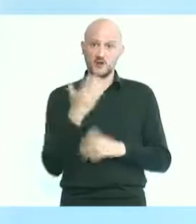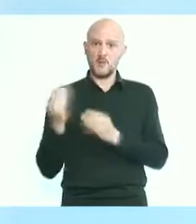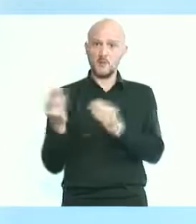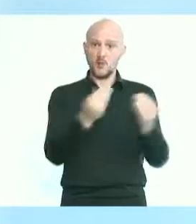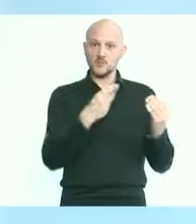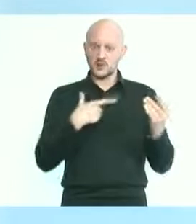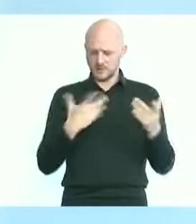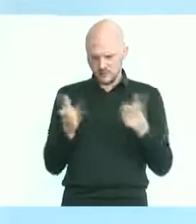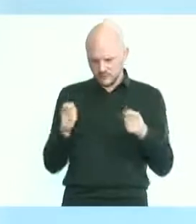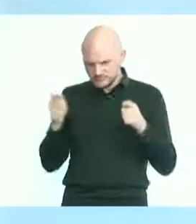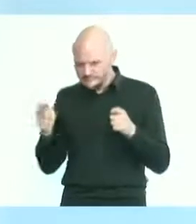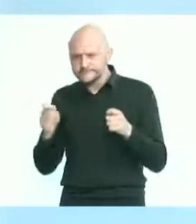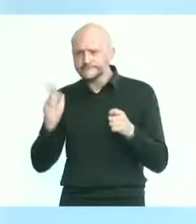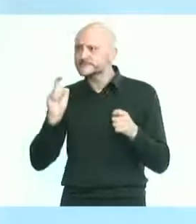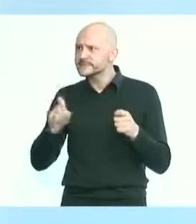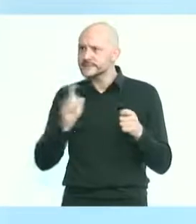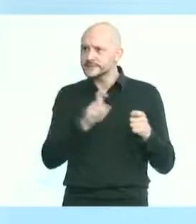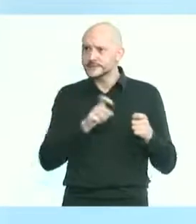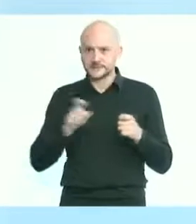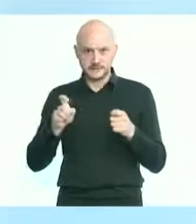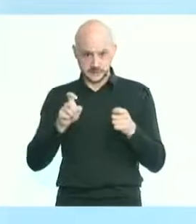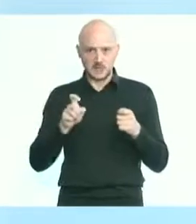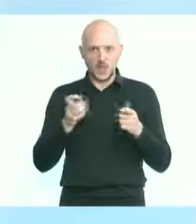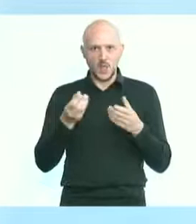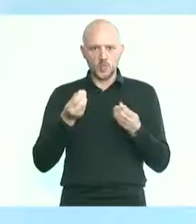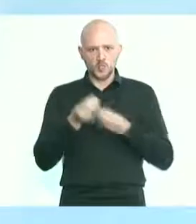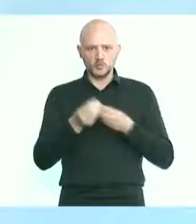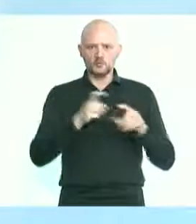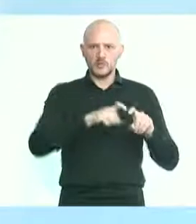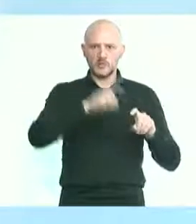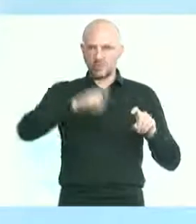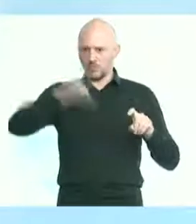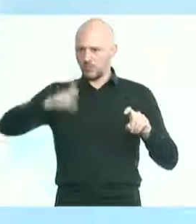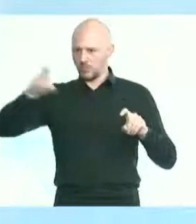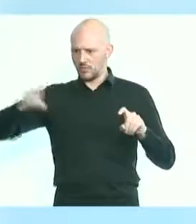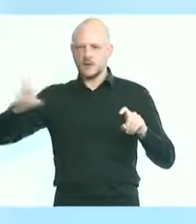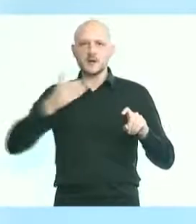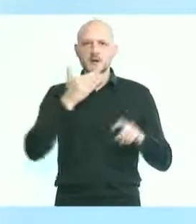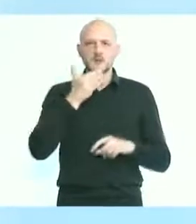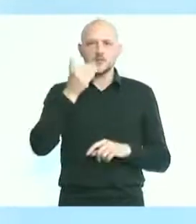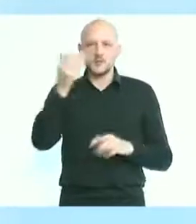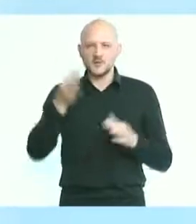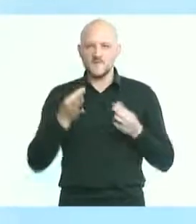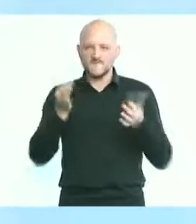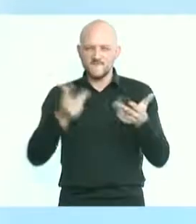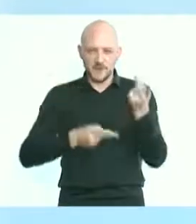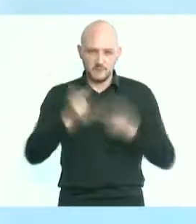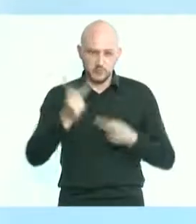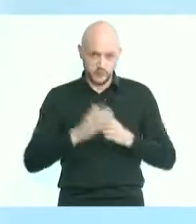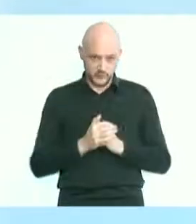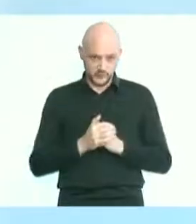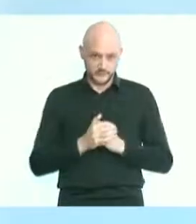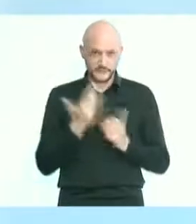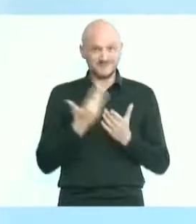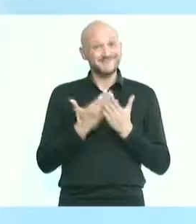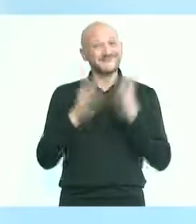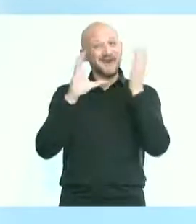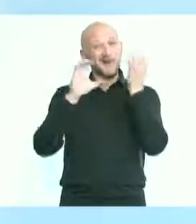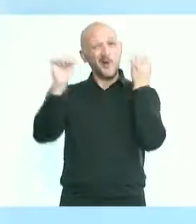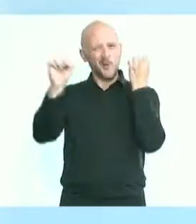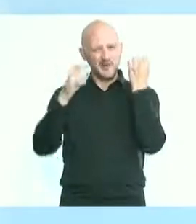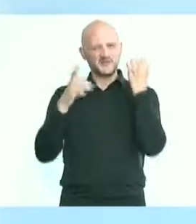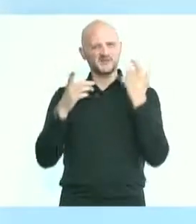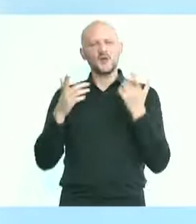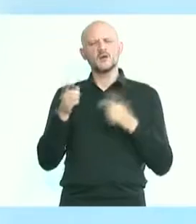les gestionnaires, mais aussi le grand public en open data. Ce projet des ambassadeurs a été déployé à titre expérimental et